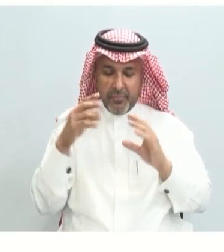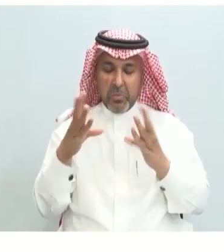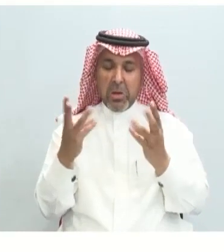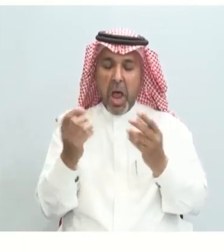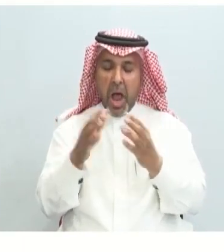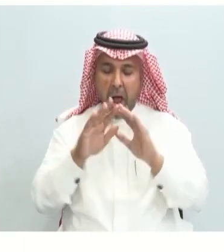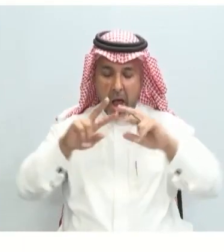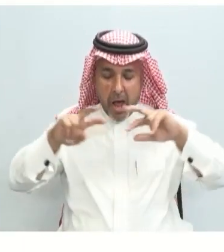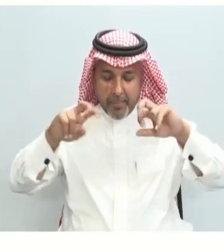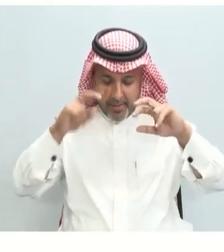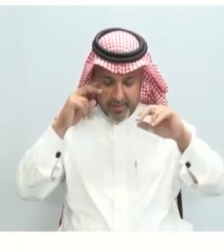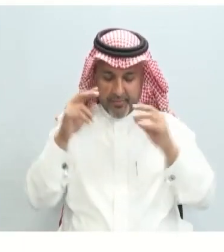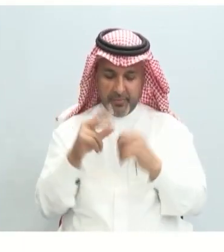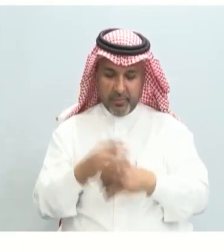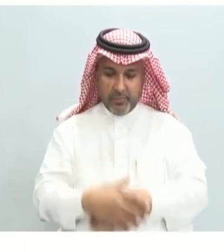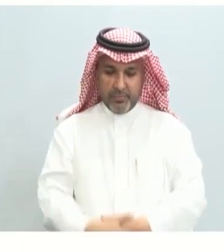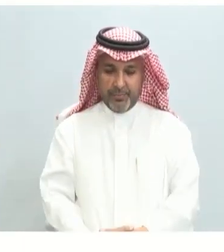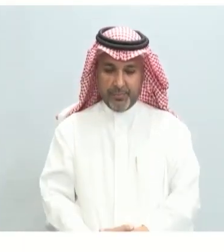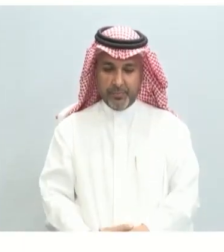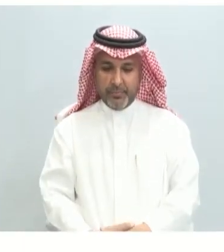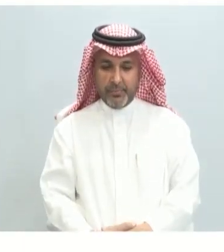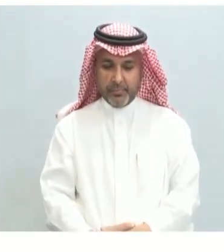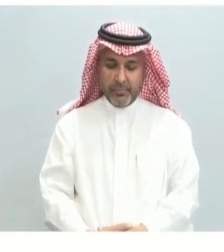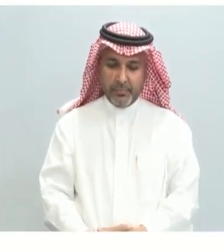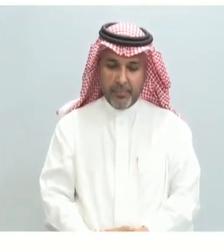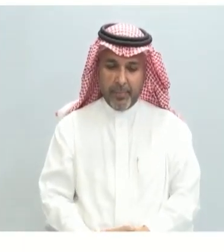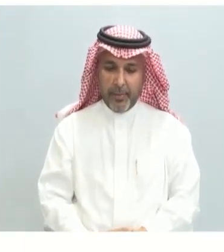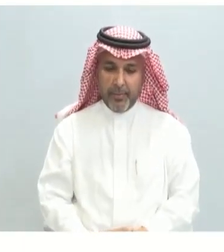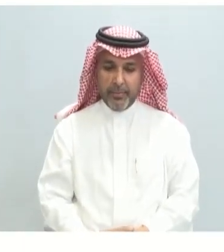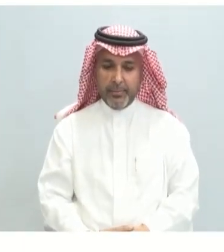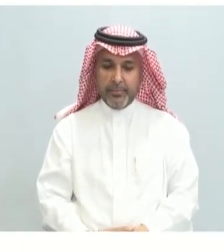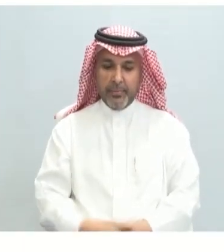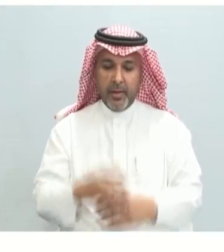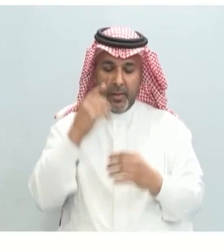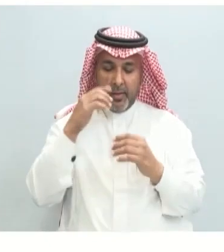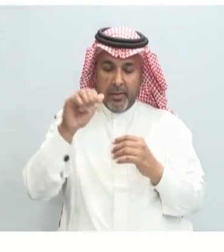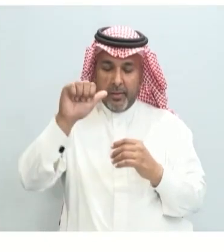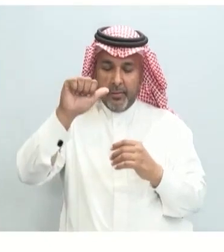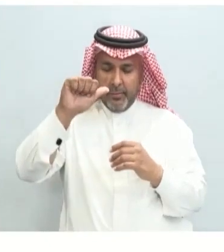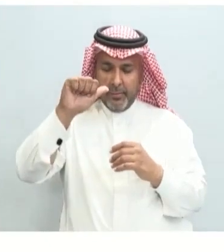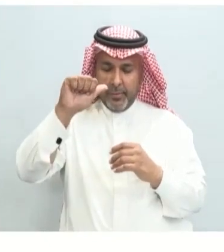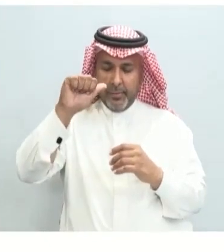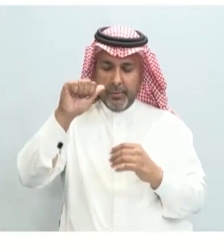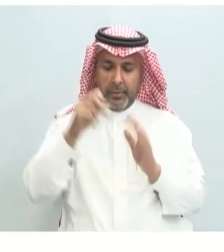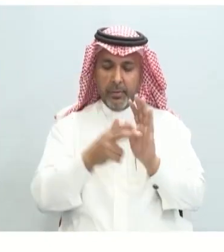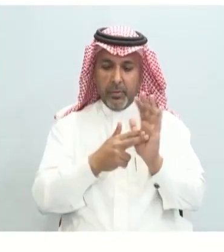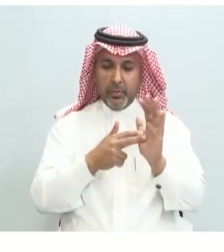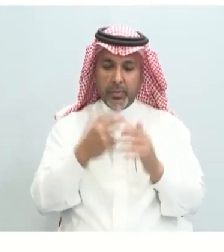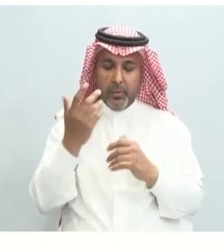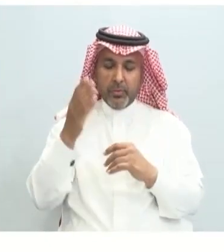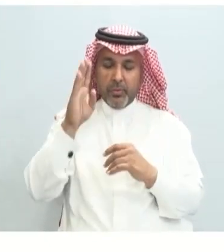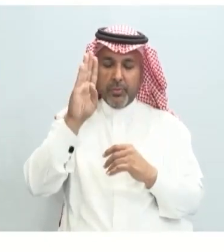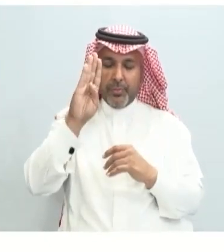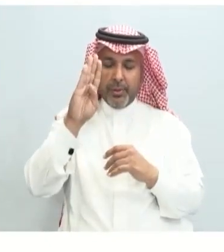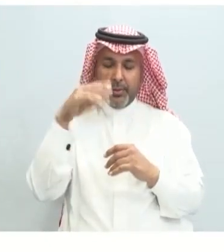بتقول حسب قانون جيوب التمام ان الاي تربيع يساوي مثلا البي تربيع زائدا السي تربيع